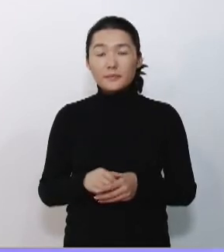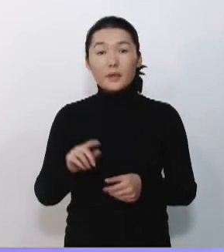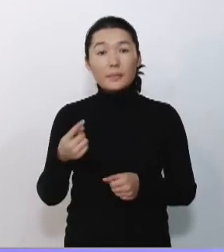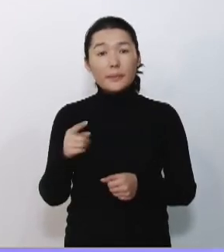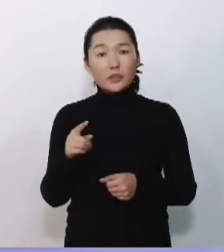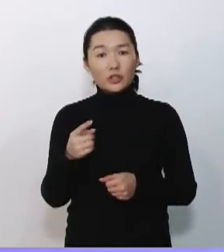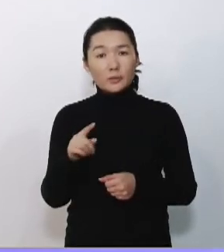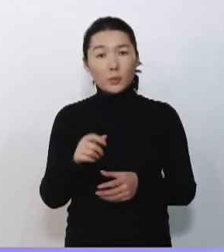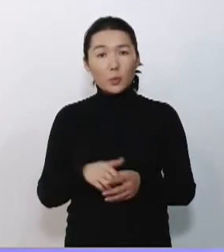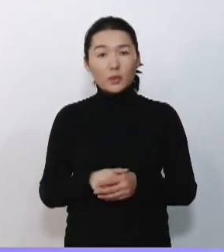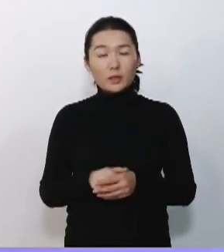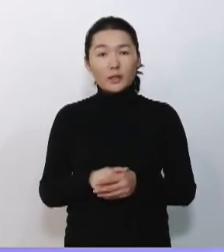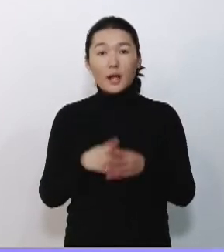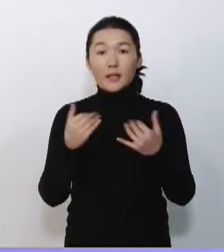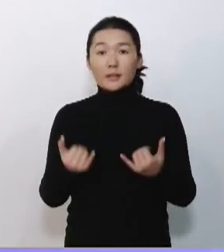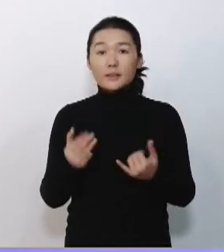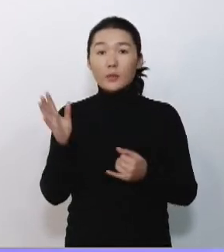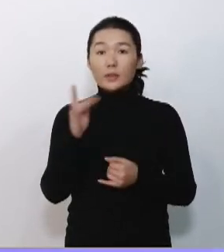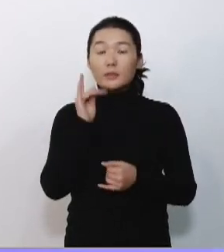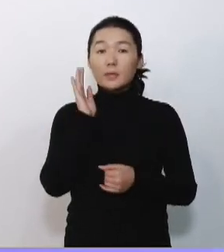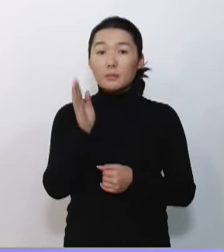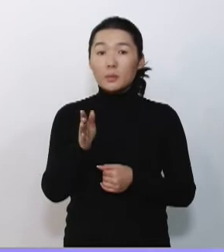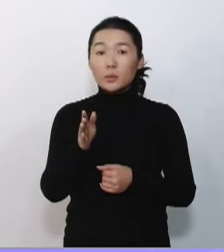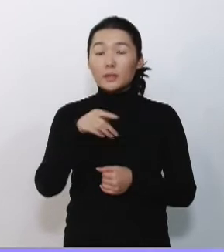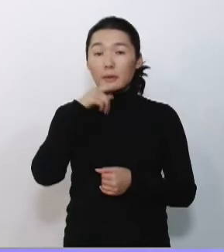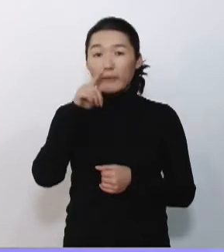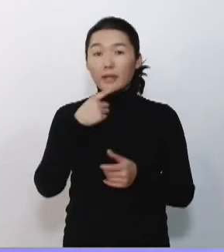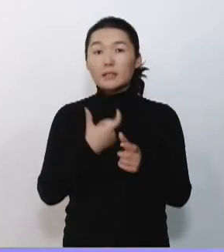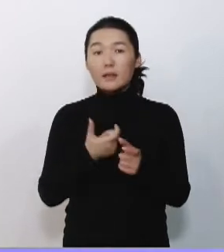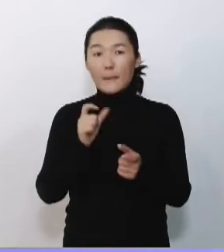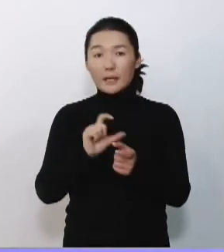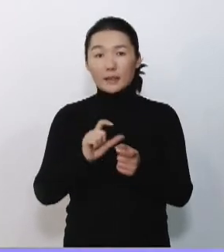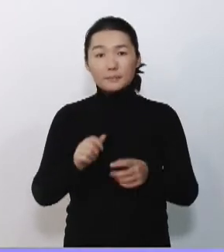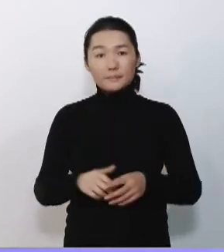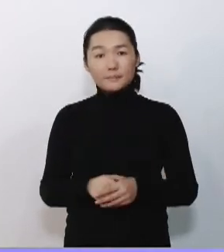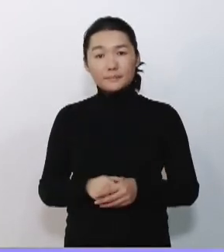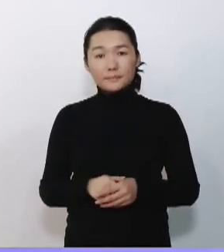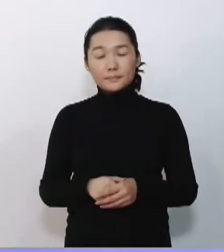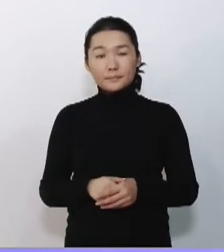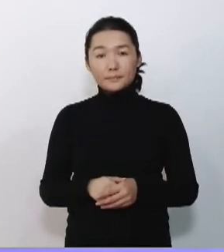Почему? Вот сегодня мы будем с вами говорить об этом.